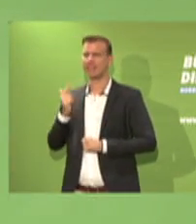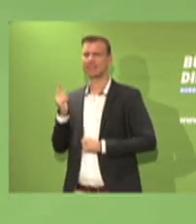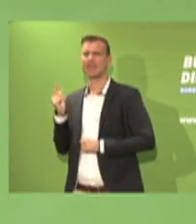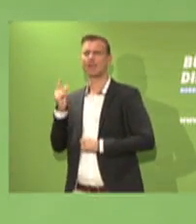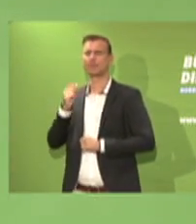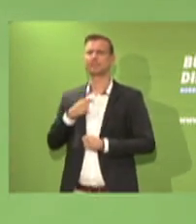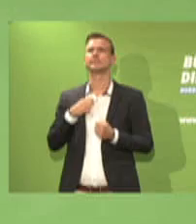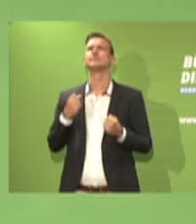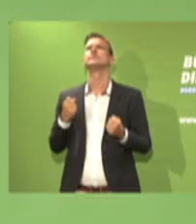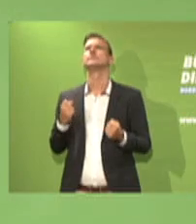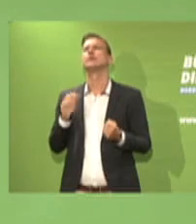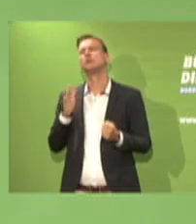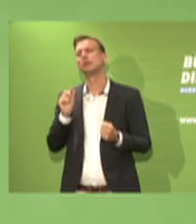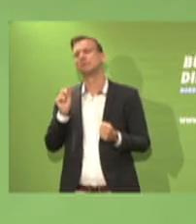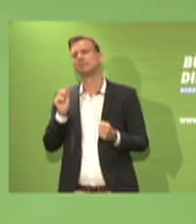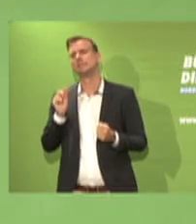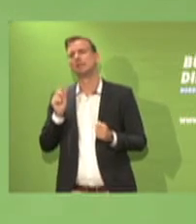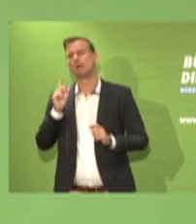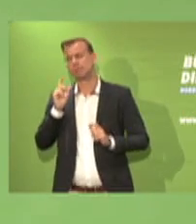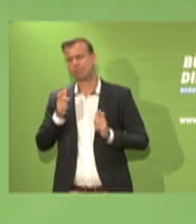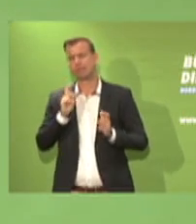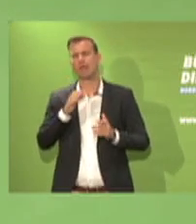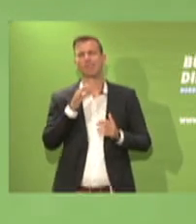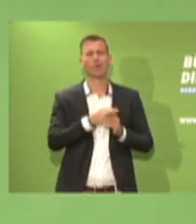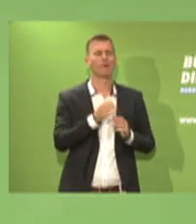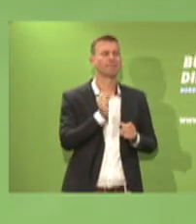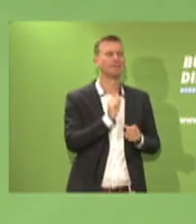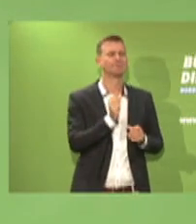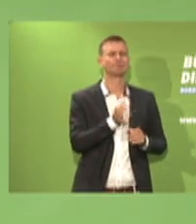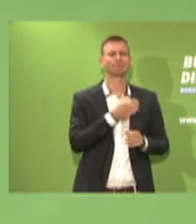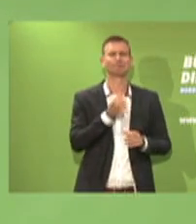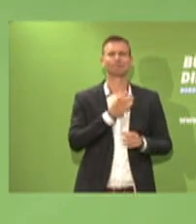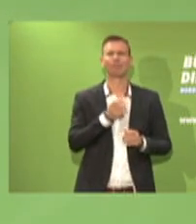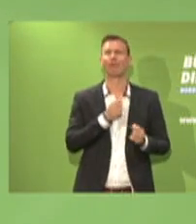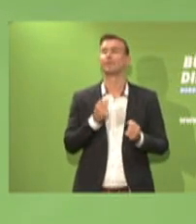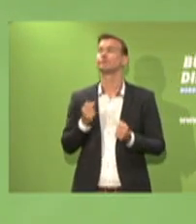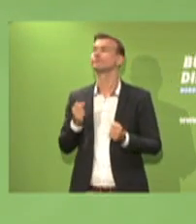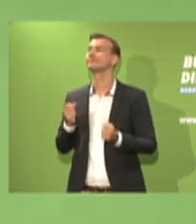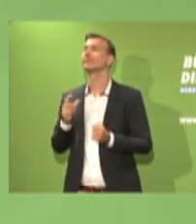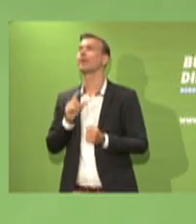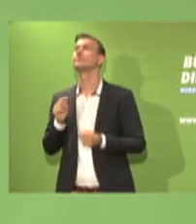Hause komme, manchmal etwas müde aus den Wirtshäusern, aus den Dörfern. Ich denke,